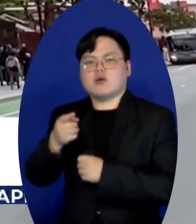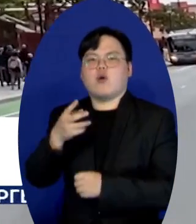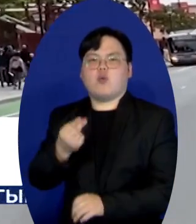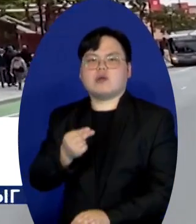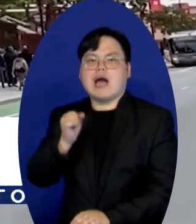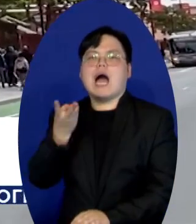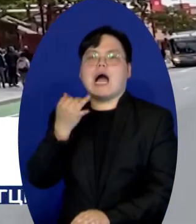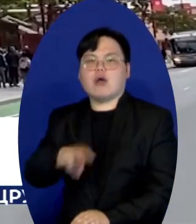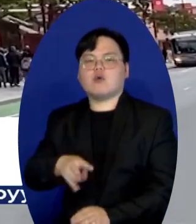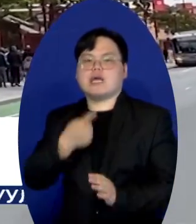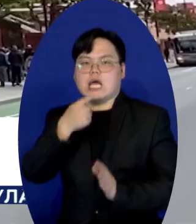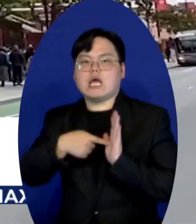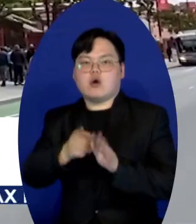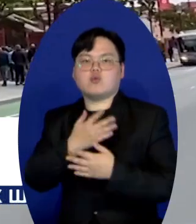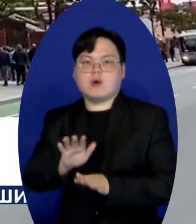хүрсэн гэж зарлаа тоолоо.